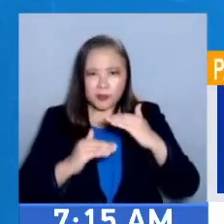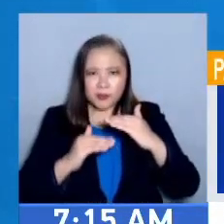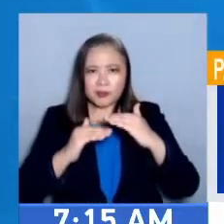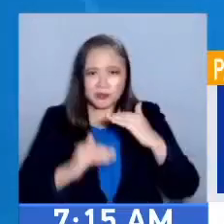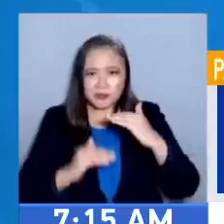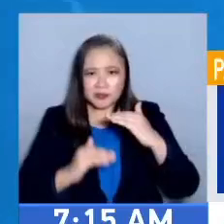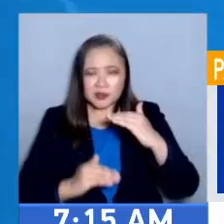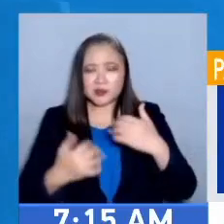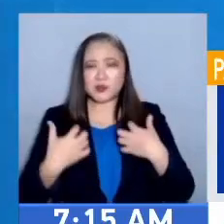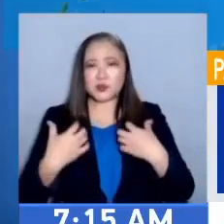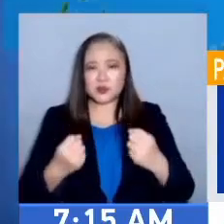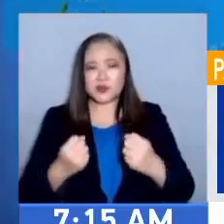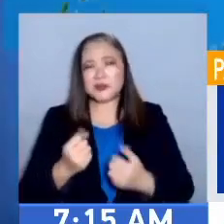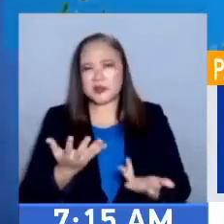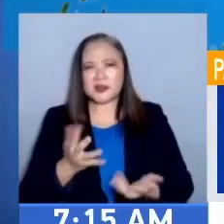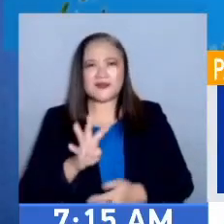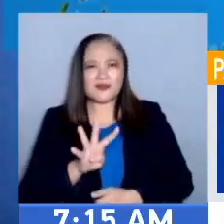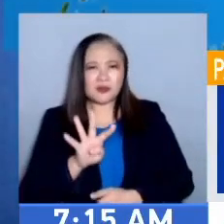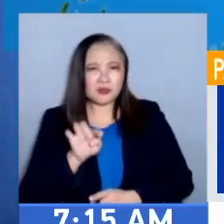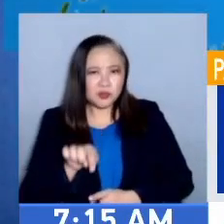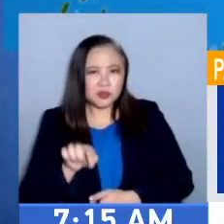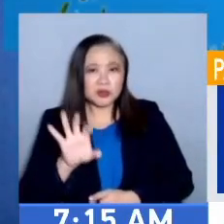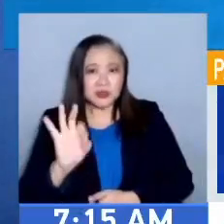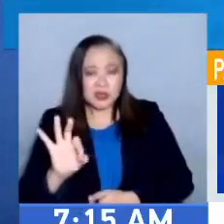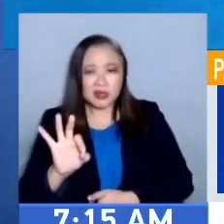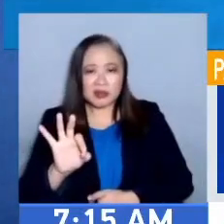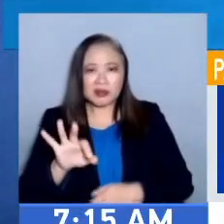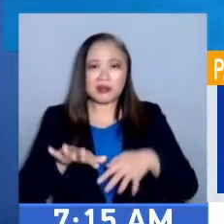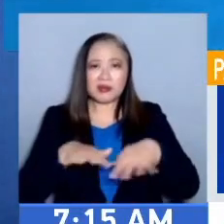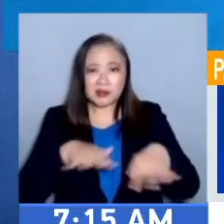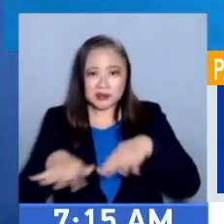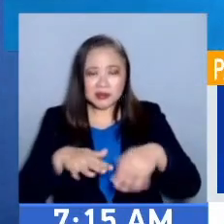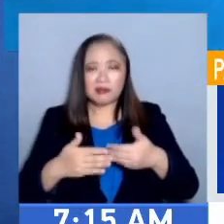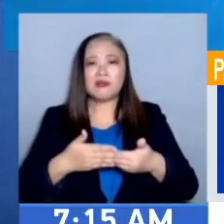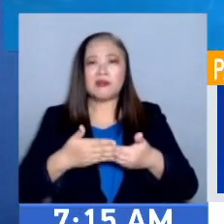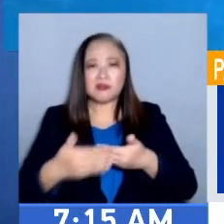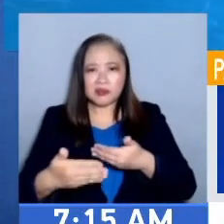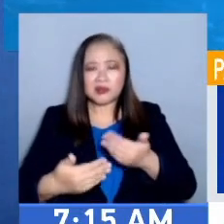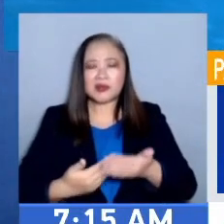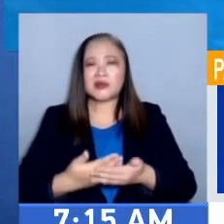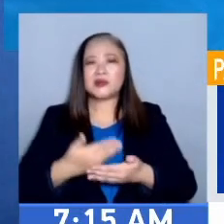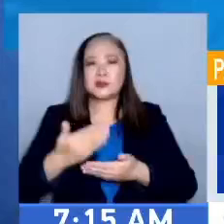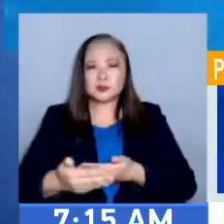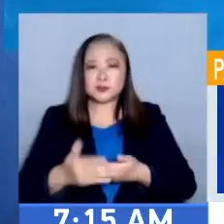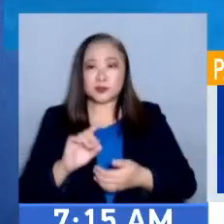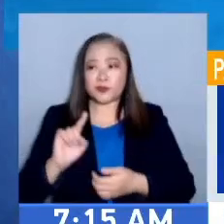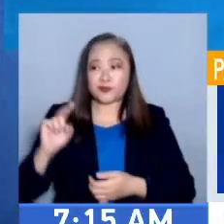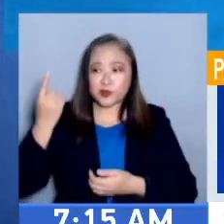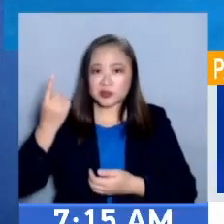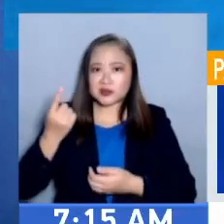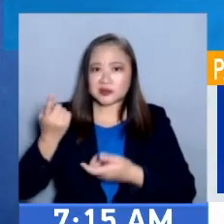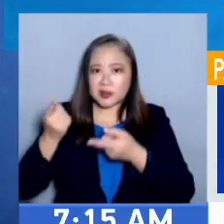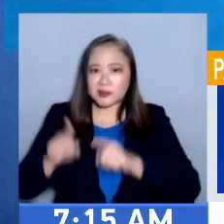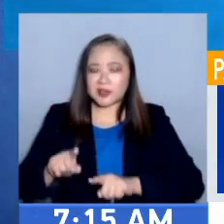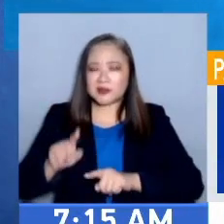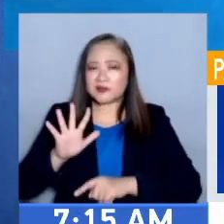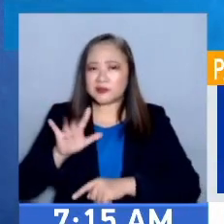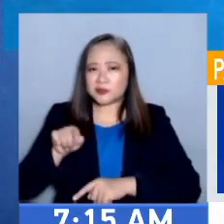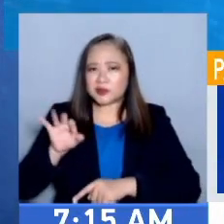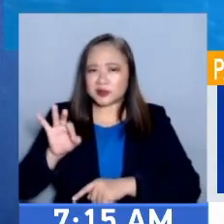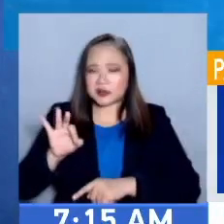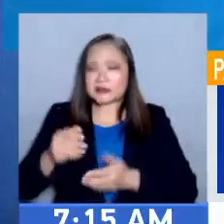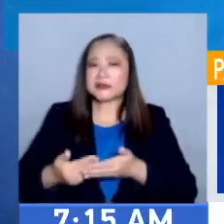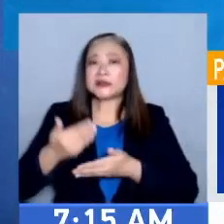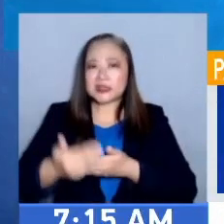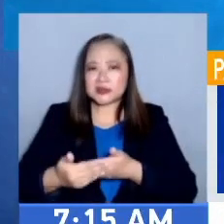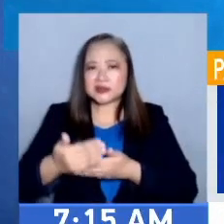4.9 yyung magiging Uh um after shock natin Iyung maximum so Uh 4.9